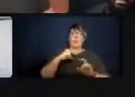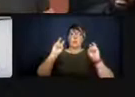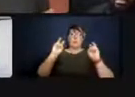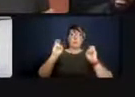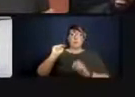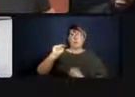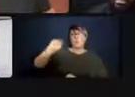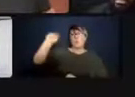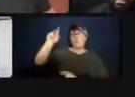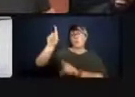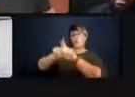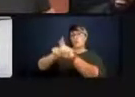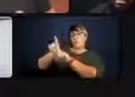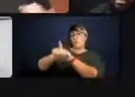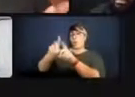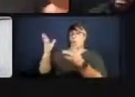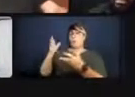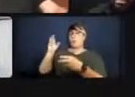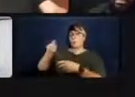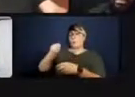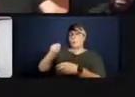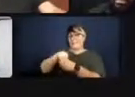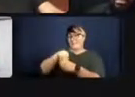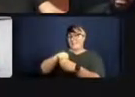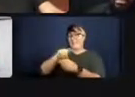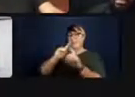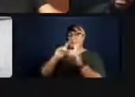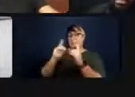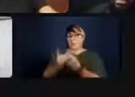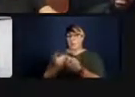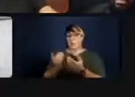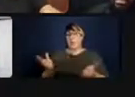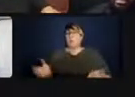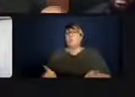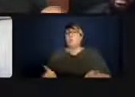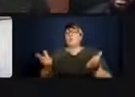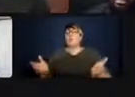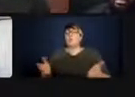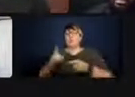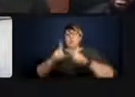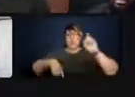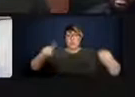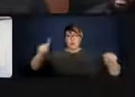mwaka huu au kalenda hiyo, kalenda ya mwaka huo wa